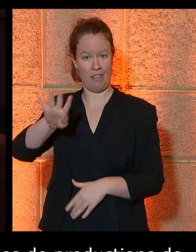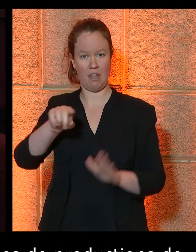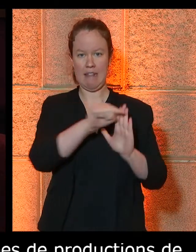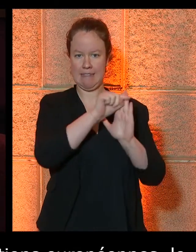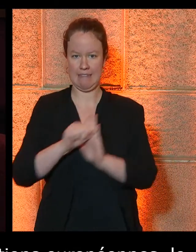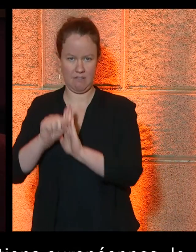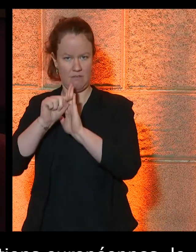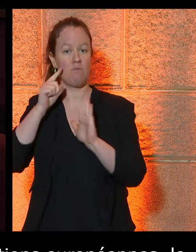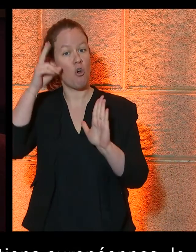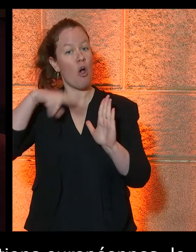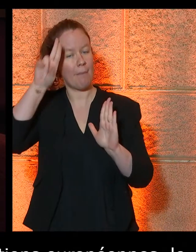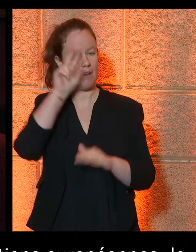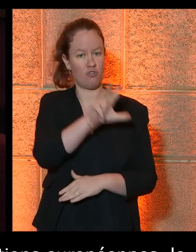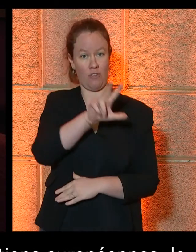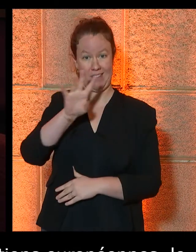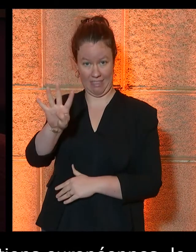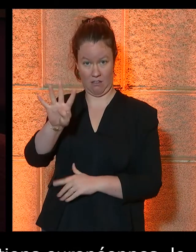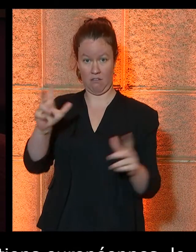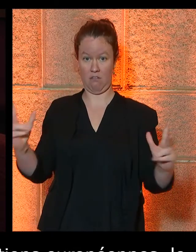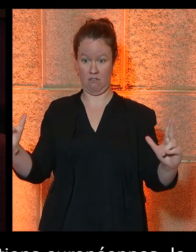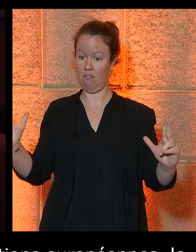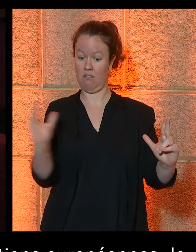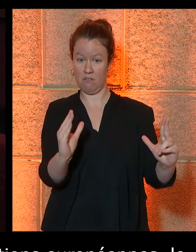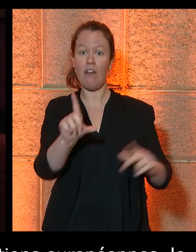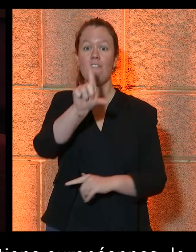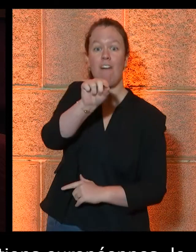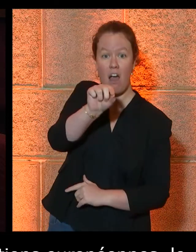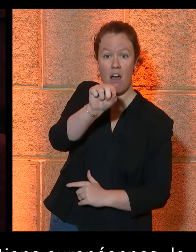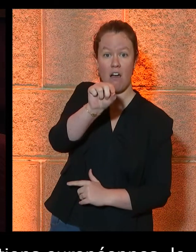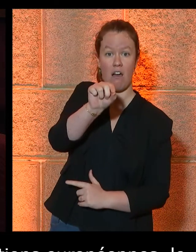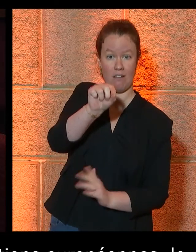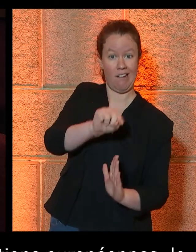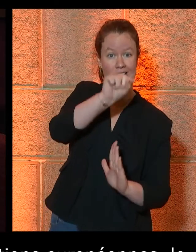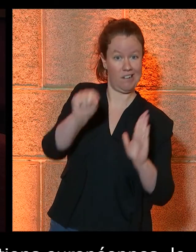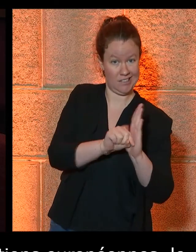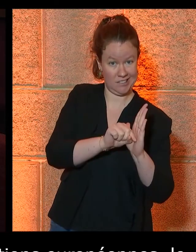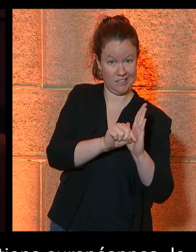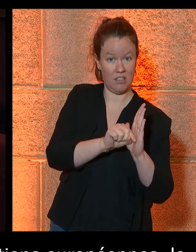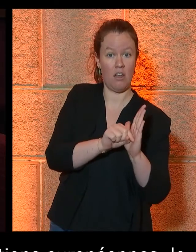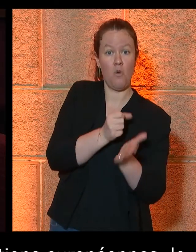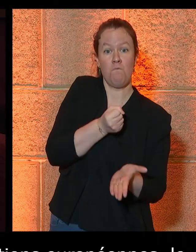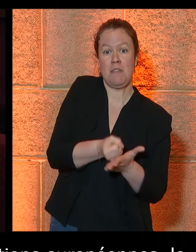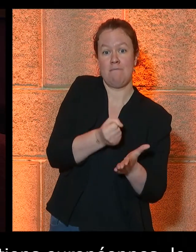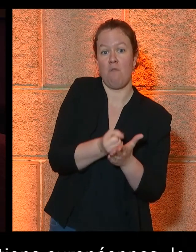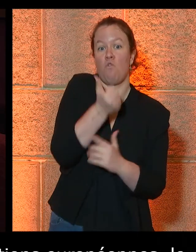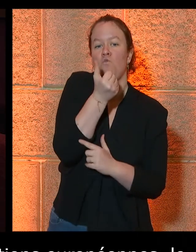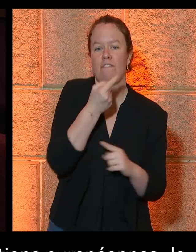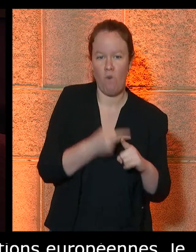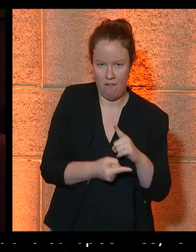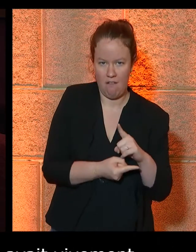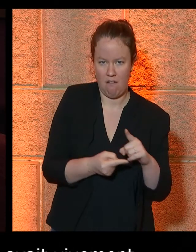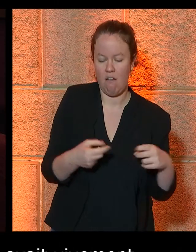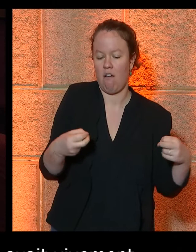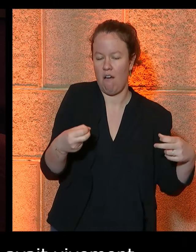que 20 d'entre elles avaient choisi de diffuser à la télévision au moins un de leurs clips traduits dans